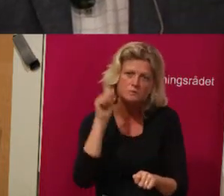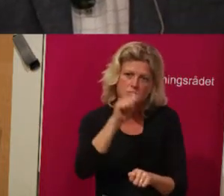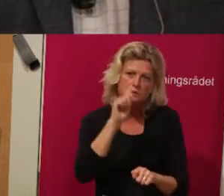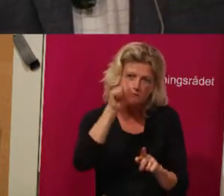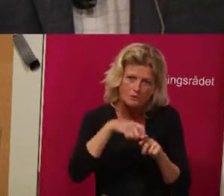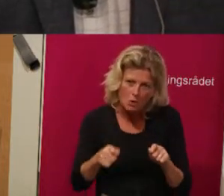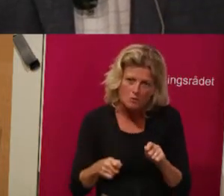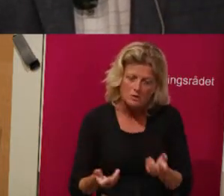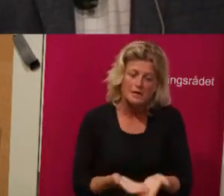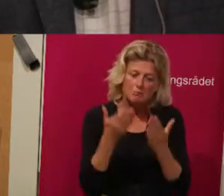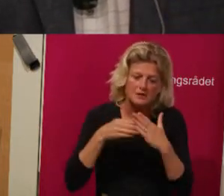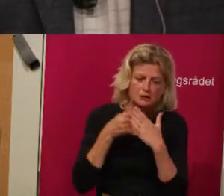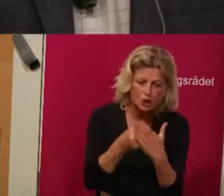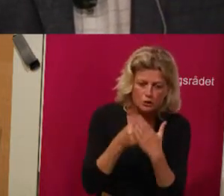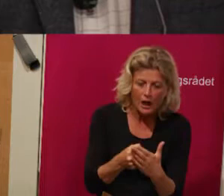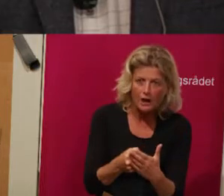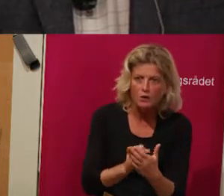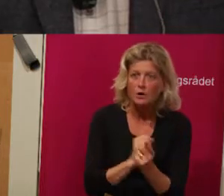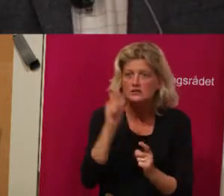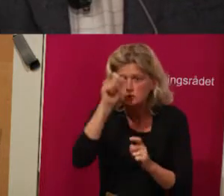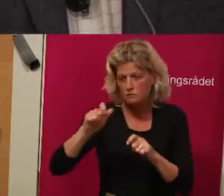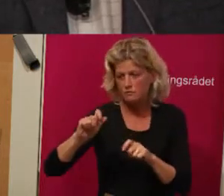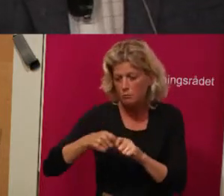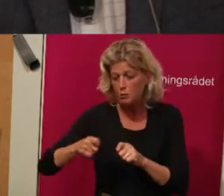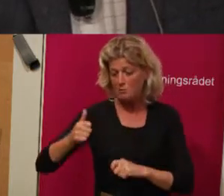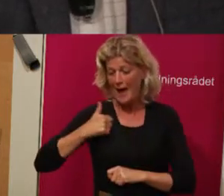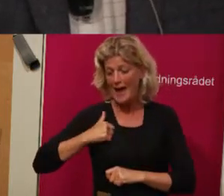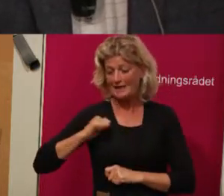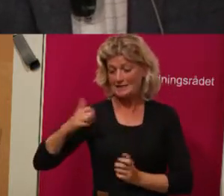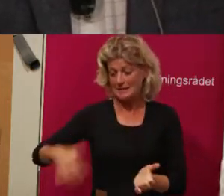med ibland också den här gitarren som man inte skulle vilja lägga undan.